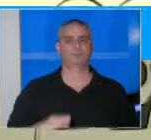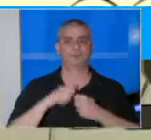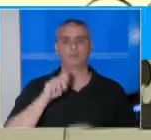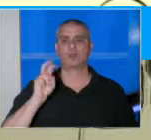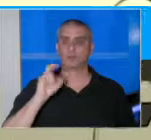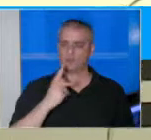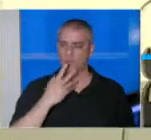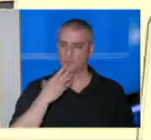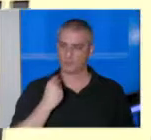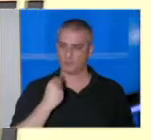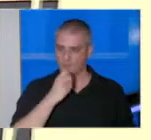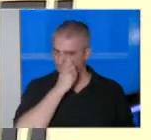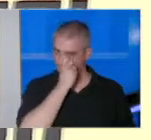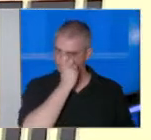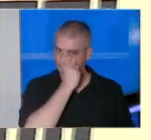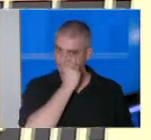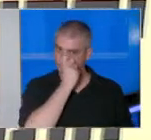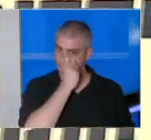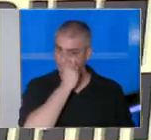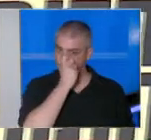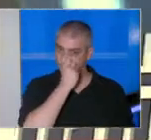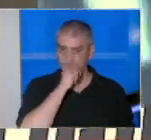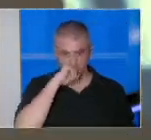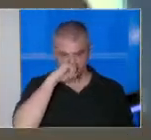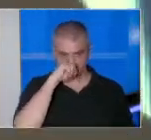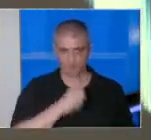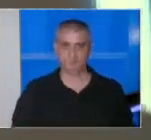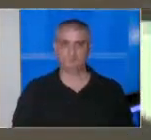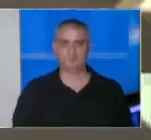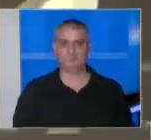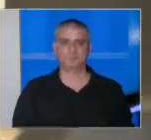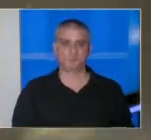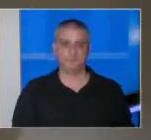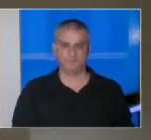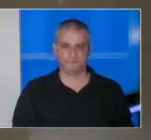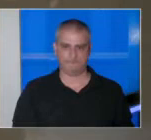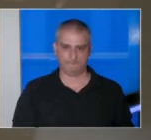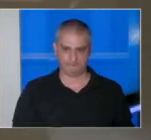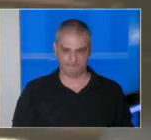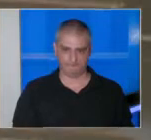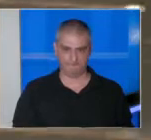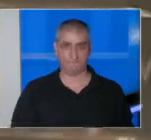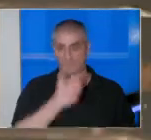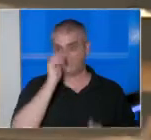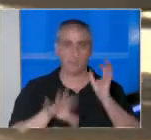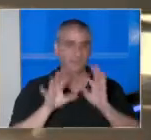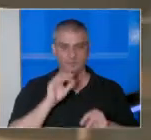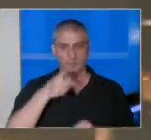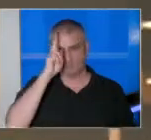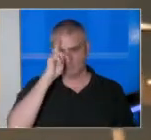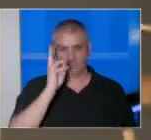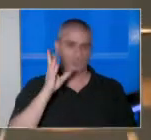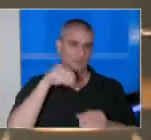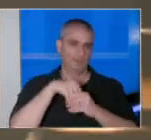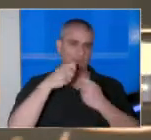פורר, ישראל ביתנו, תודה רבה לך ששוחחת איתנו הערב. תודה, ערב טוב. ערב טוב. גל עזיבות בליכוד